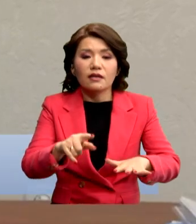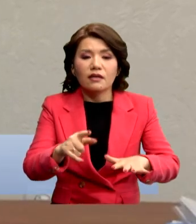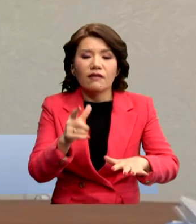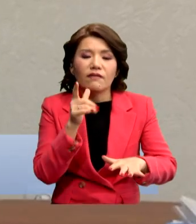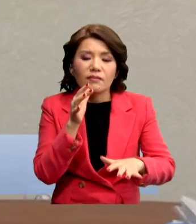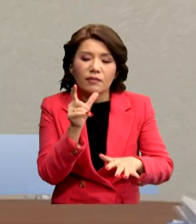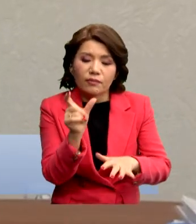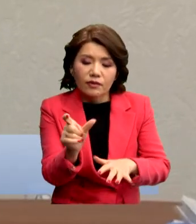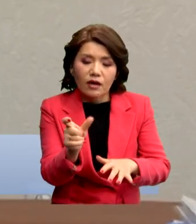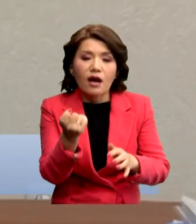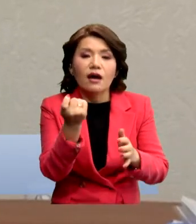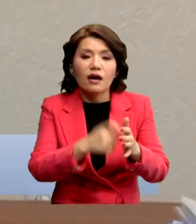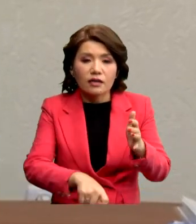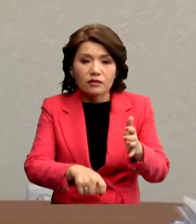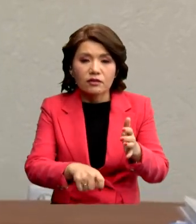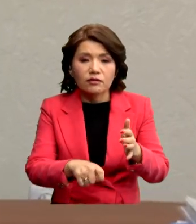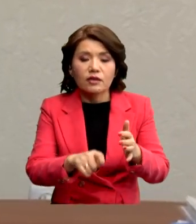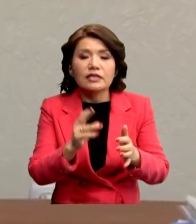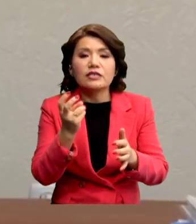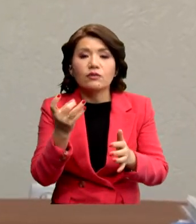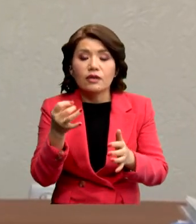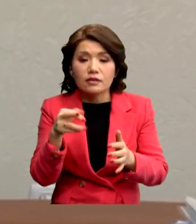короткий промежуток, будут отключены от циркуляции.